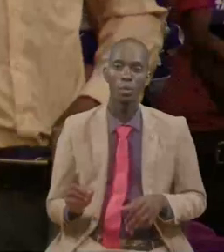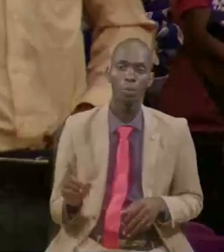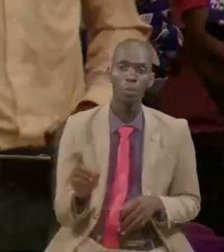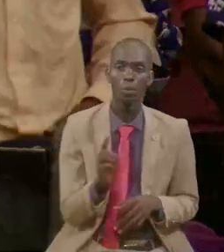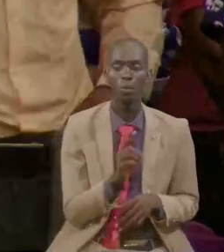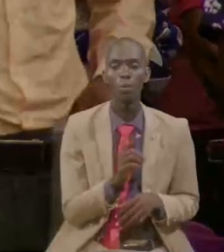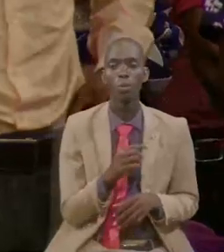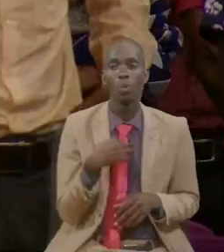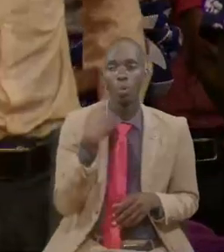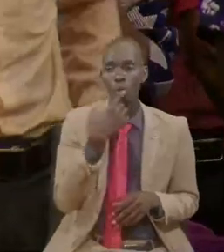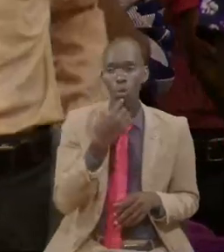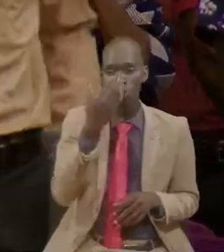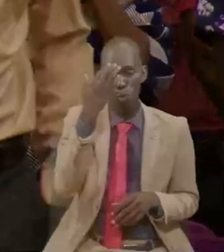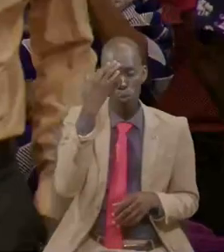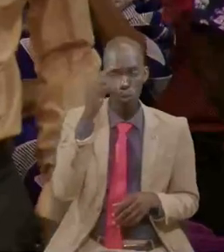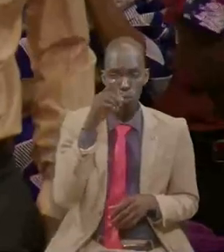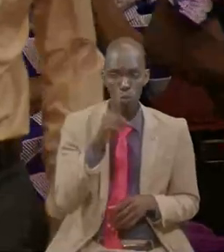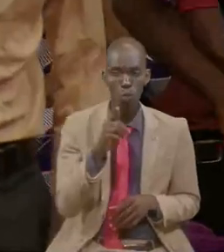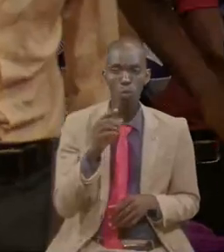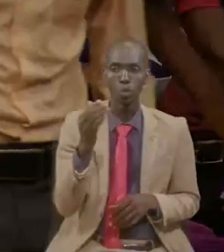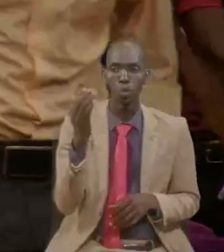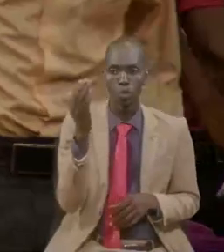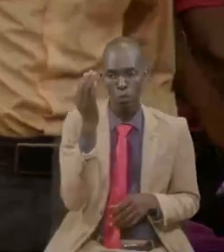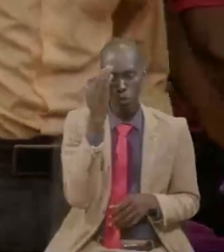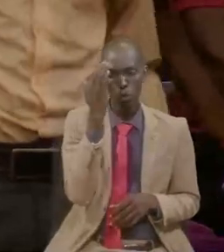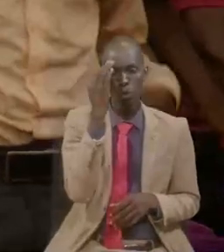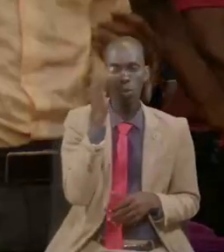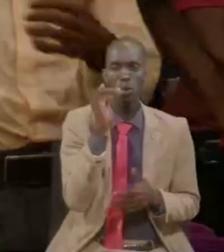Que ceux qui te connaissent sachent